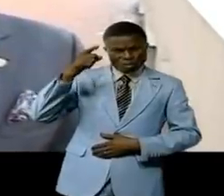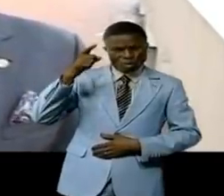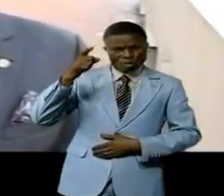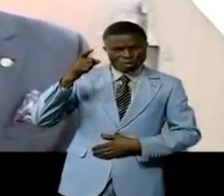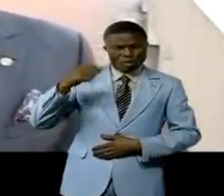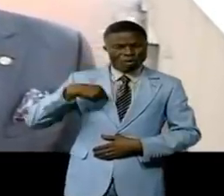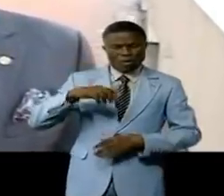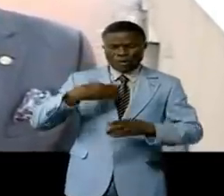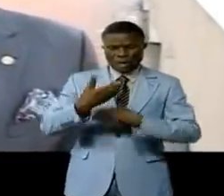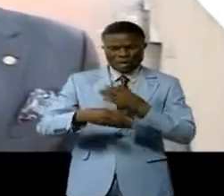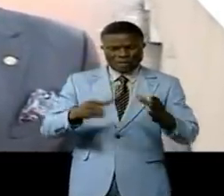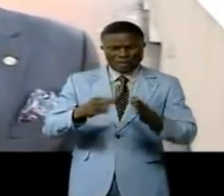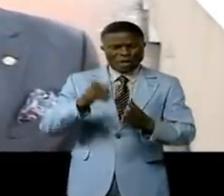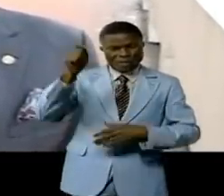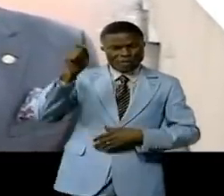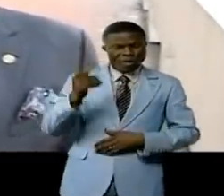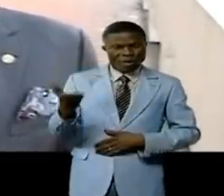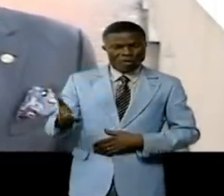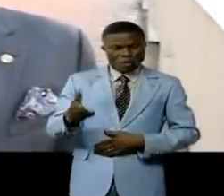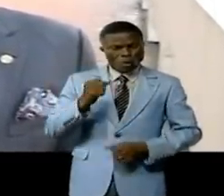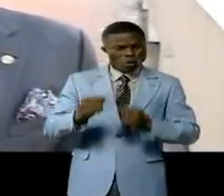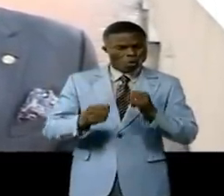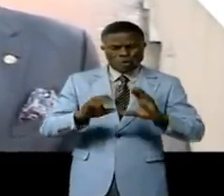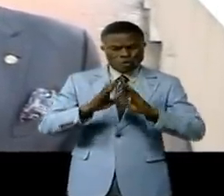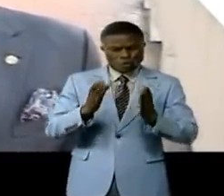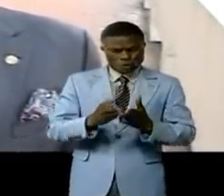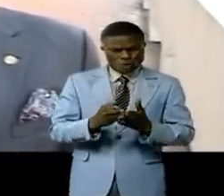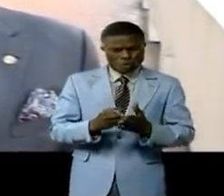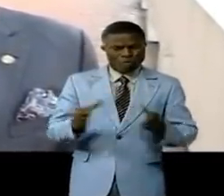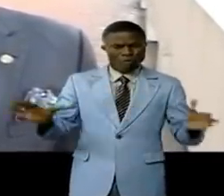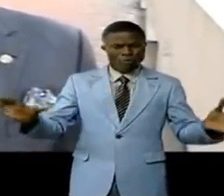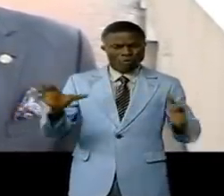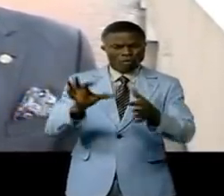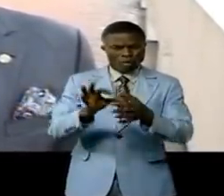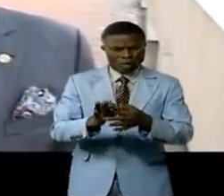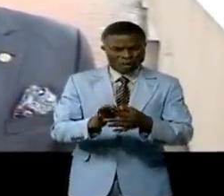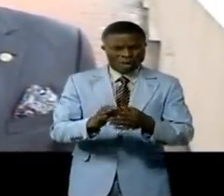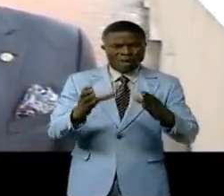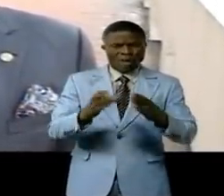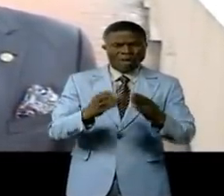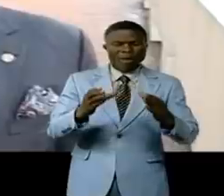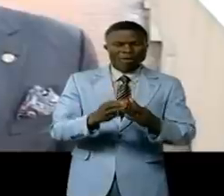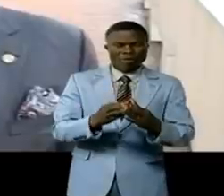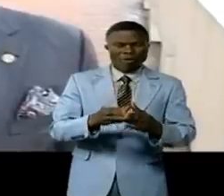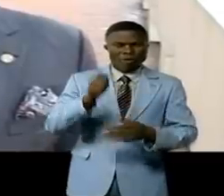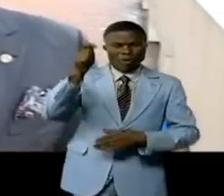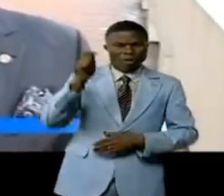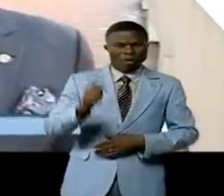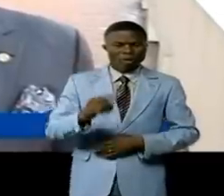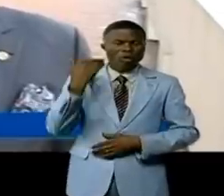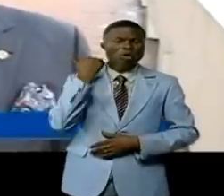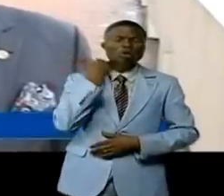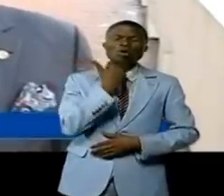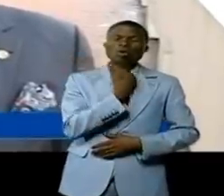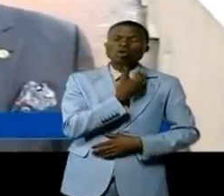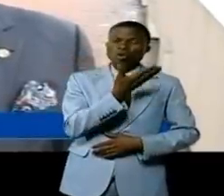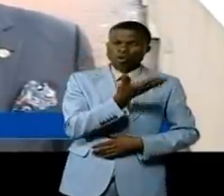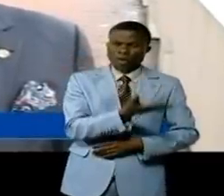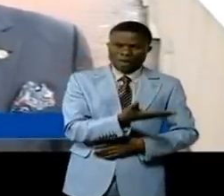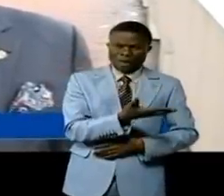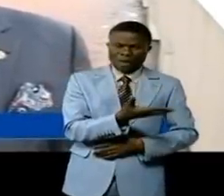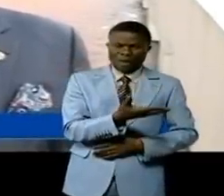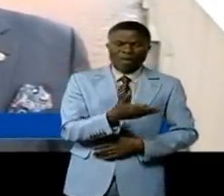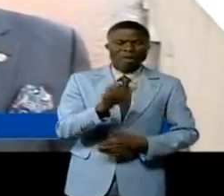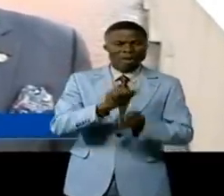que nous avons fait avec les FARDC, ou alors dans la mutualisation avec les forces de l'UPDF, forces ougandaises,